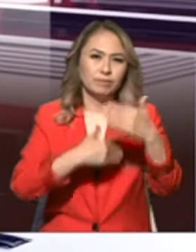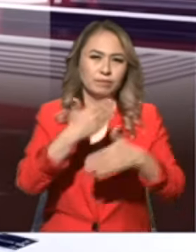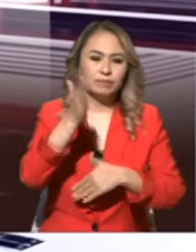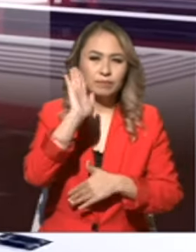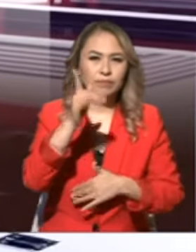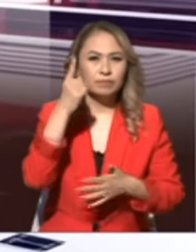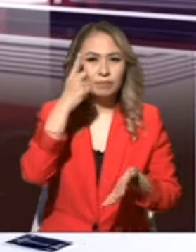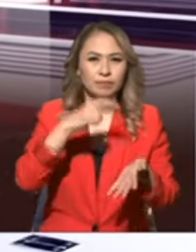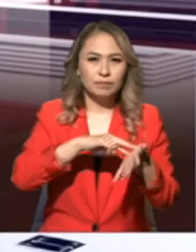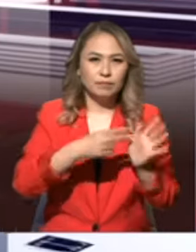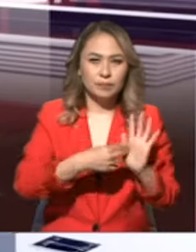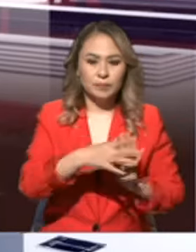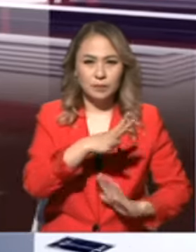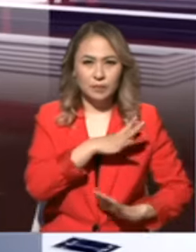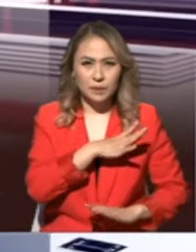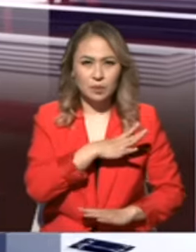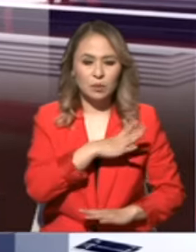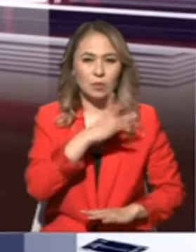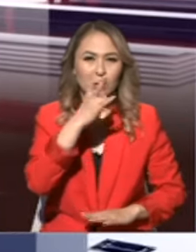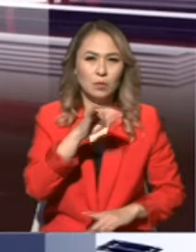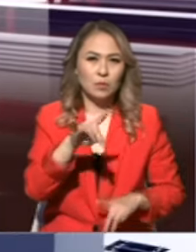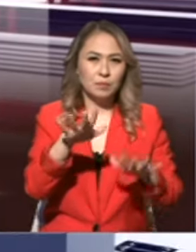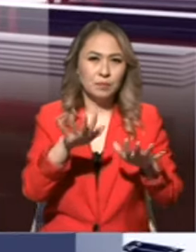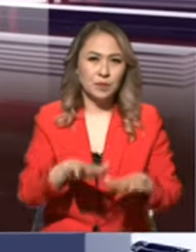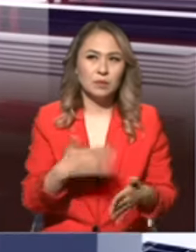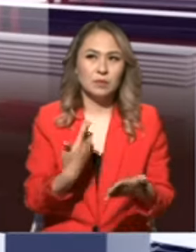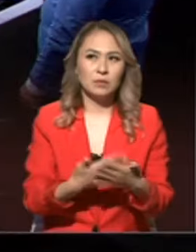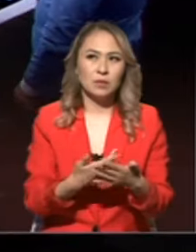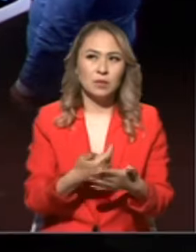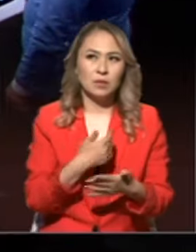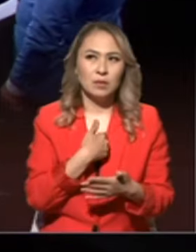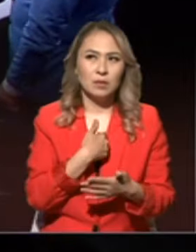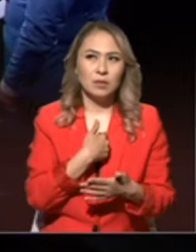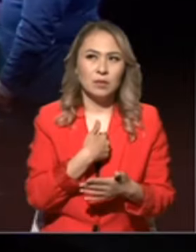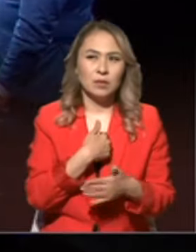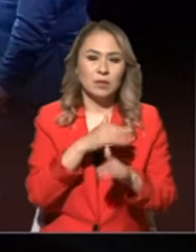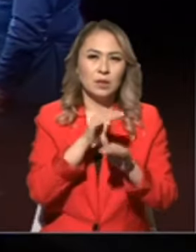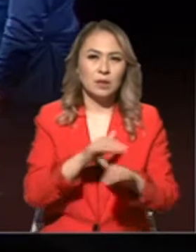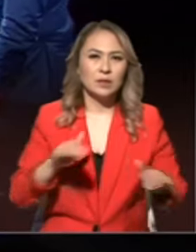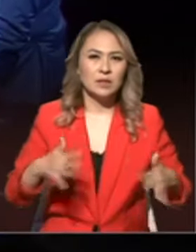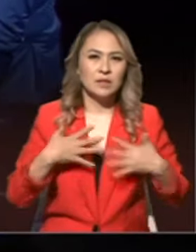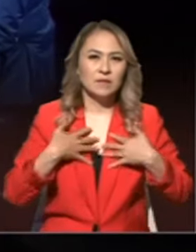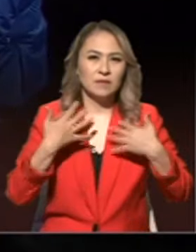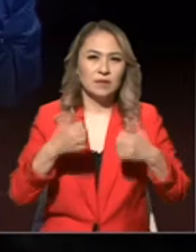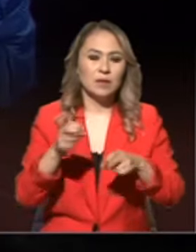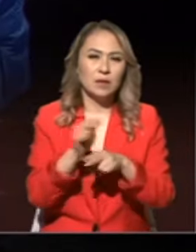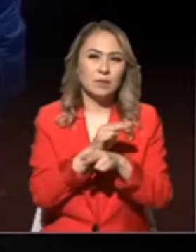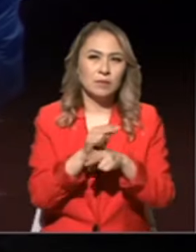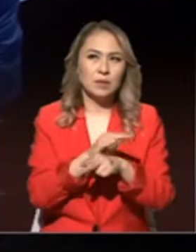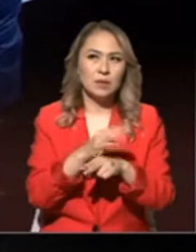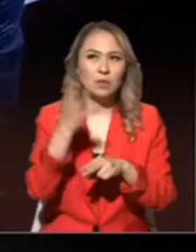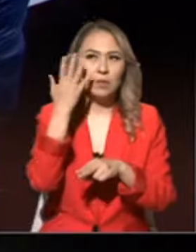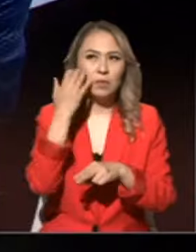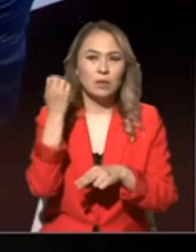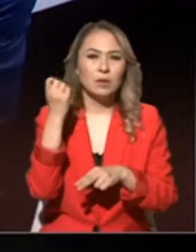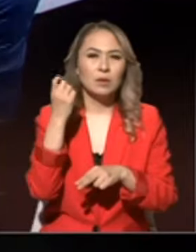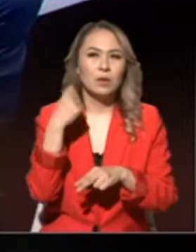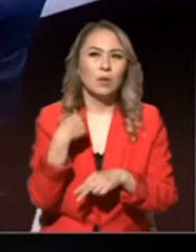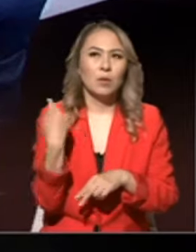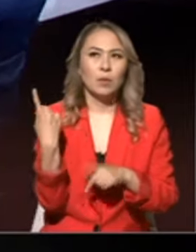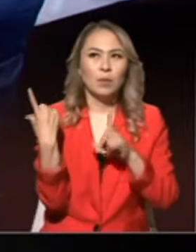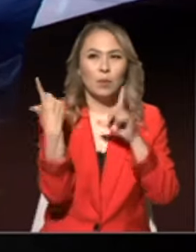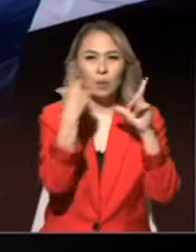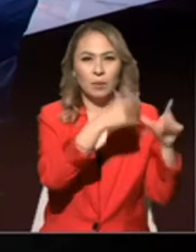деп бардым. Но бірақ ол жердегілер мен ауылға бала шығарамын, денсаулығын емдетіп қарап келем дегенше деп кетіп